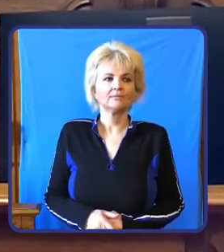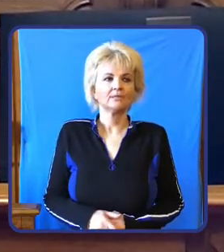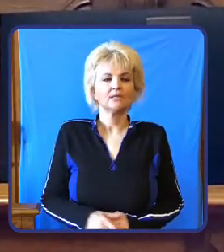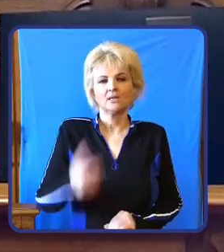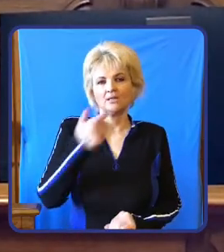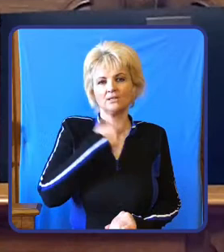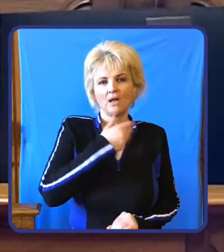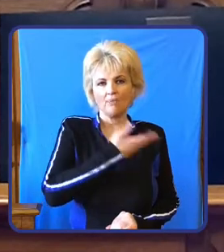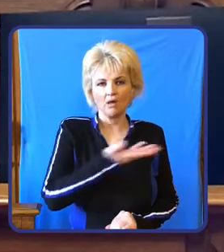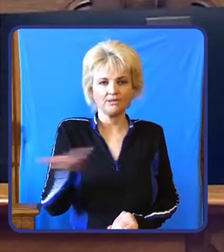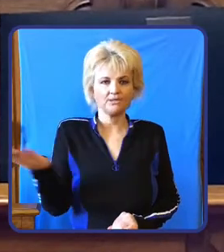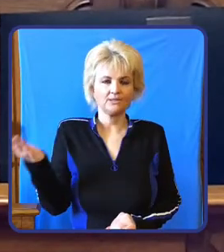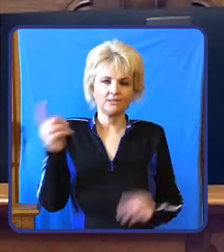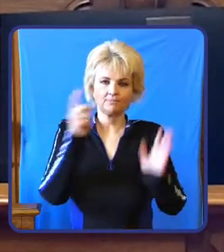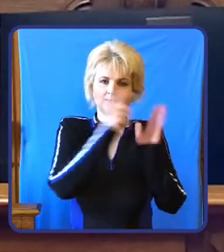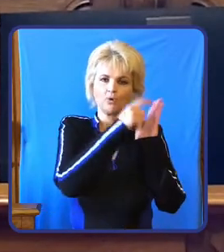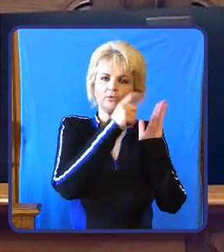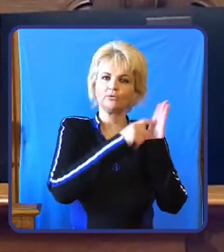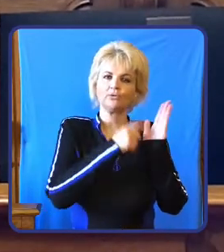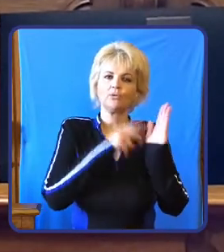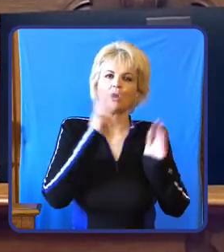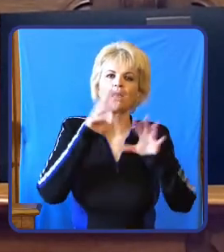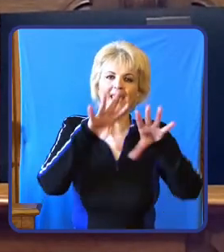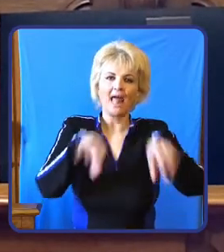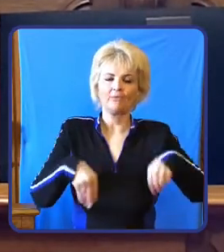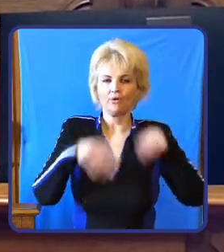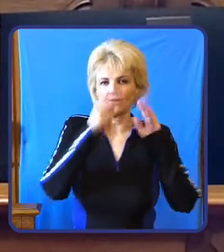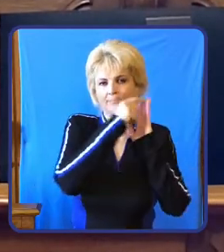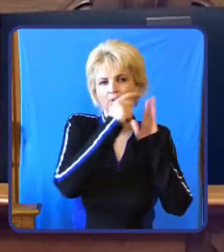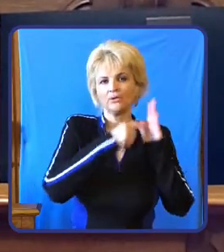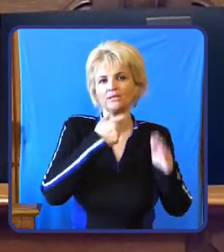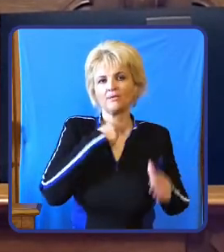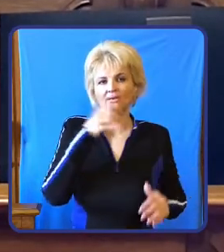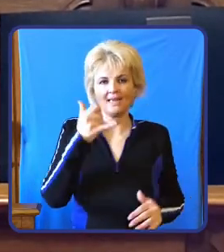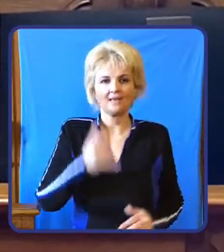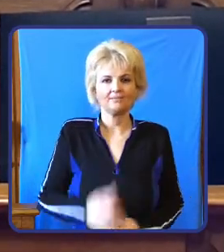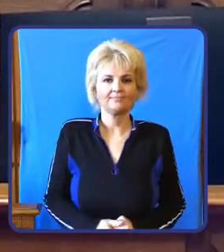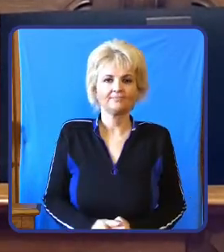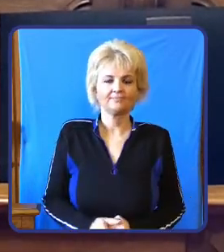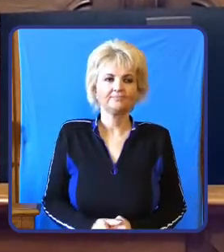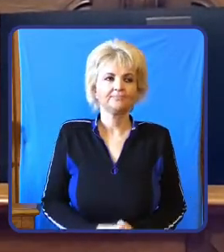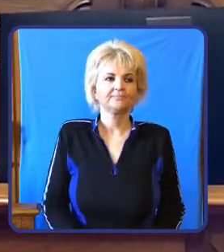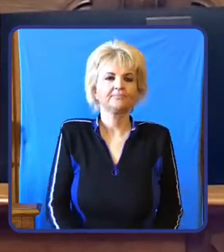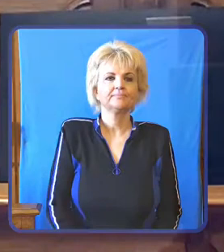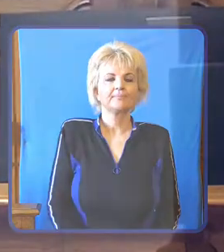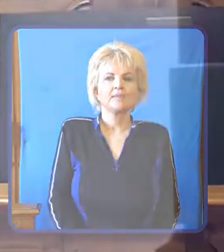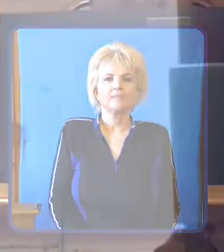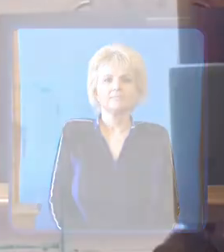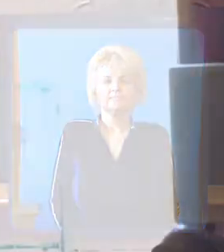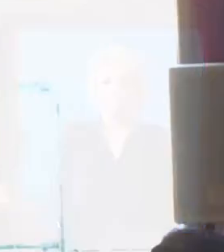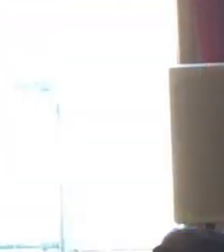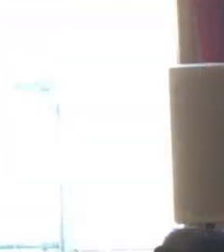akkor szavazásra bocsájtom a napirendet. Kérem, aki elfogadja a napirendet, az szavazzon igennel.